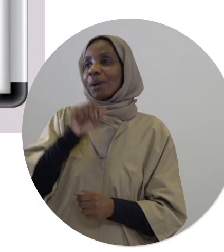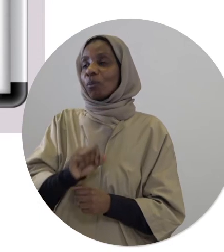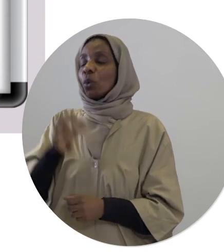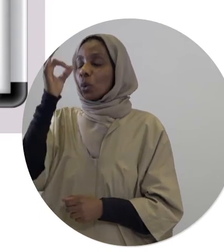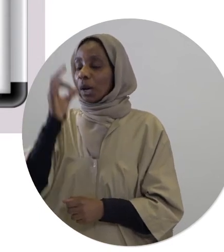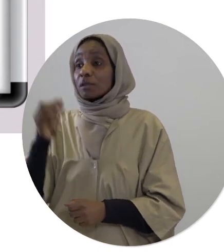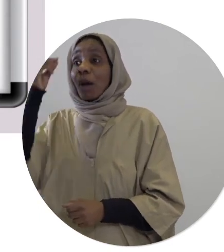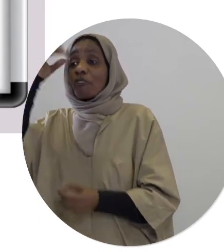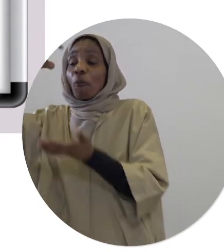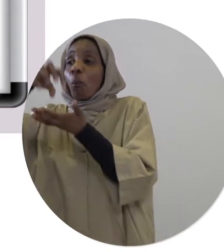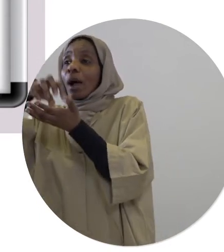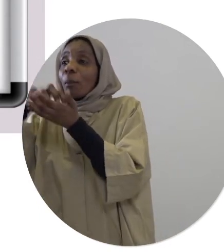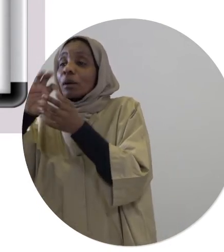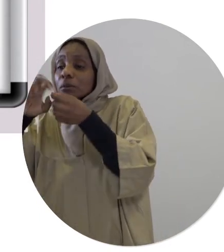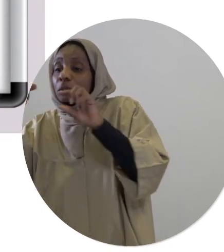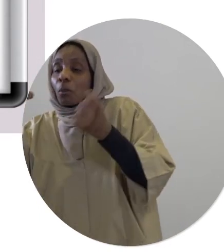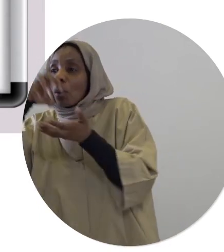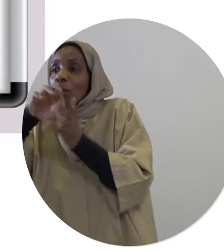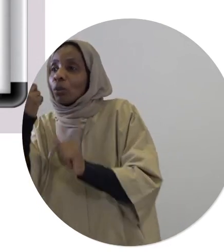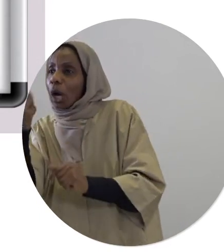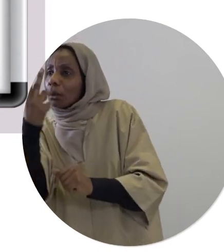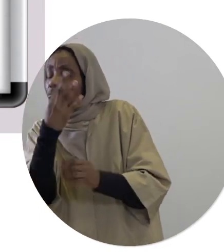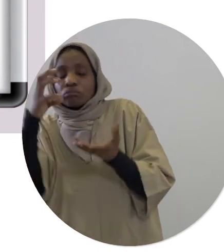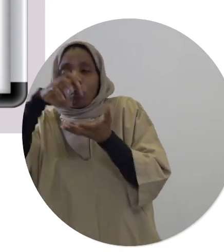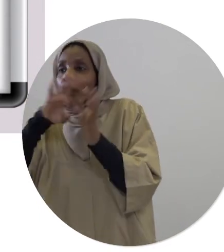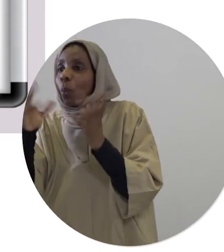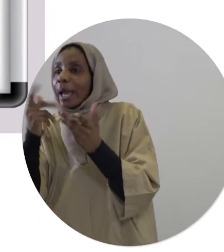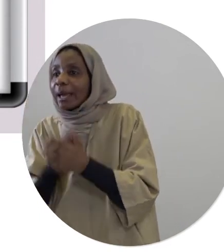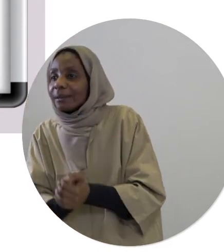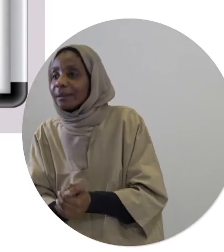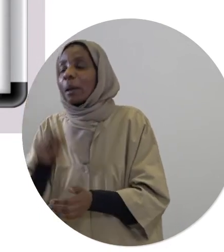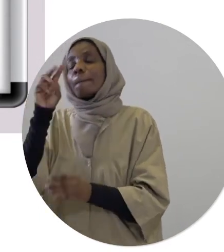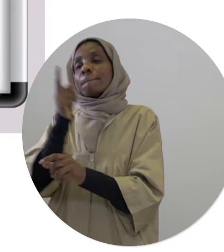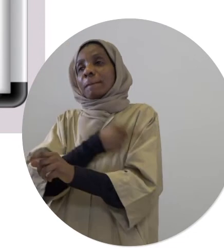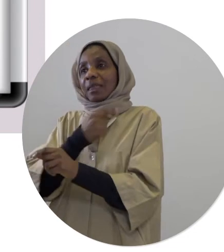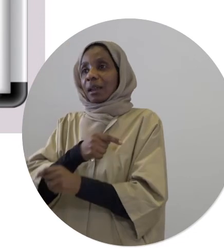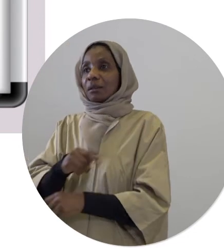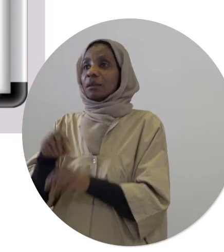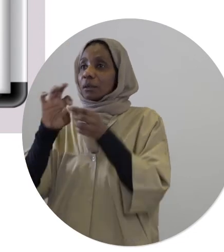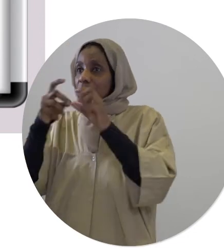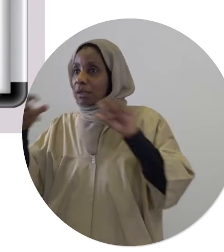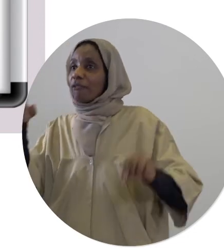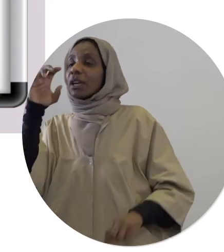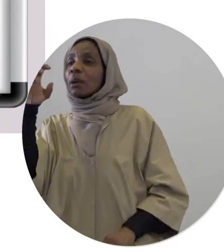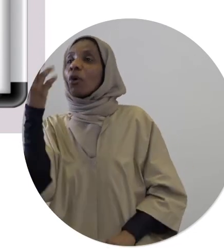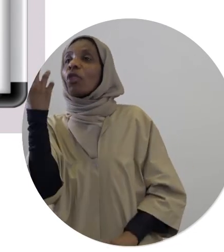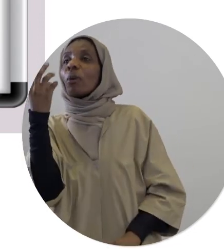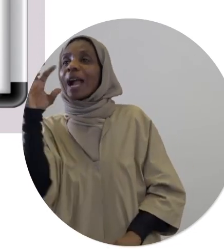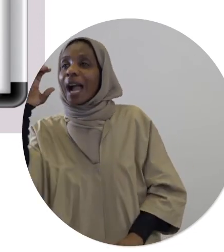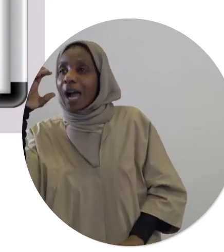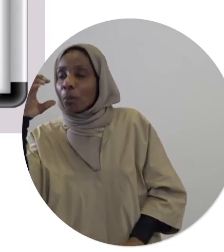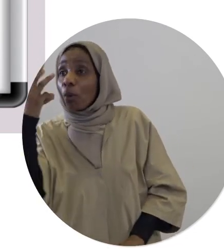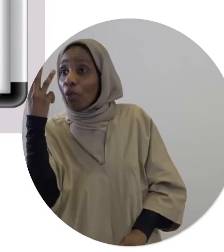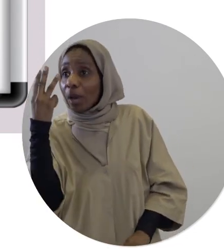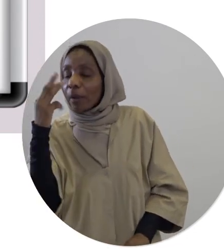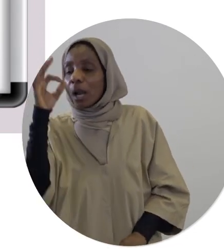موضع مجموعة الهيدروكسيل في السلسلة الكربونية. إذا كانت سلسلتي تتكون من ثلاث ذرات كربون وأكثر، يجب